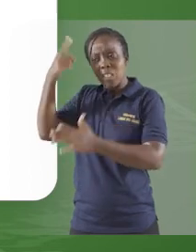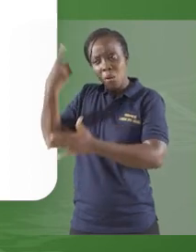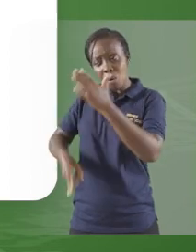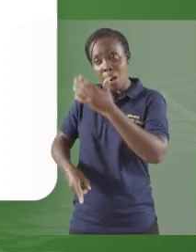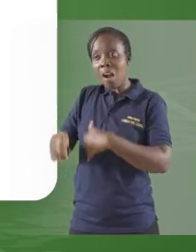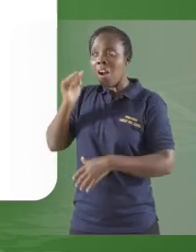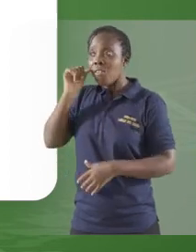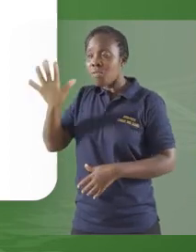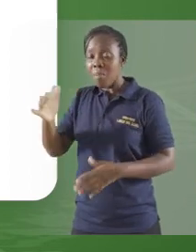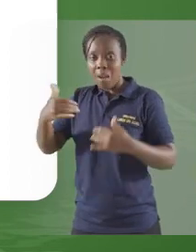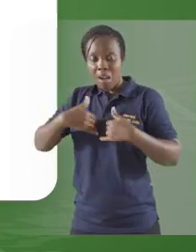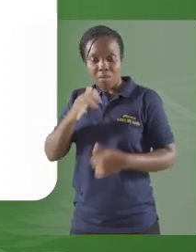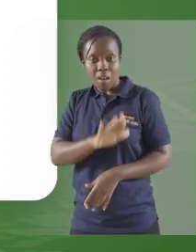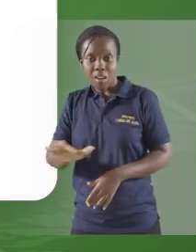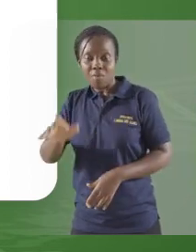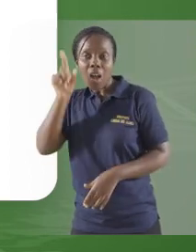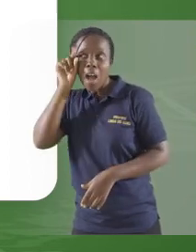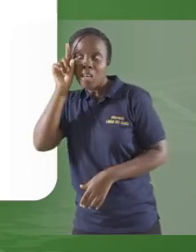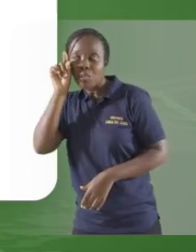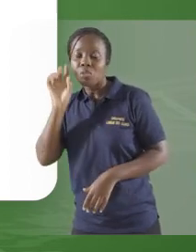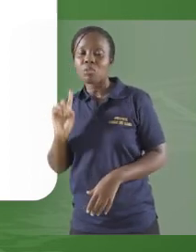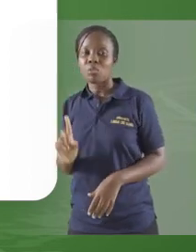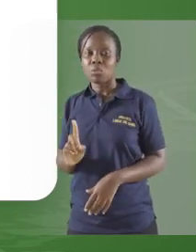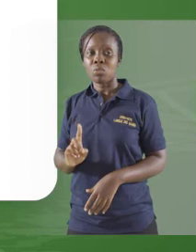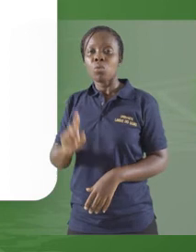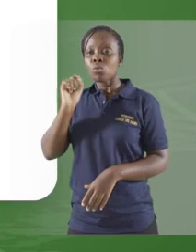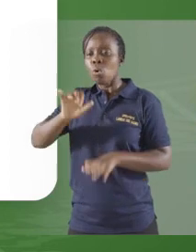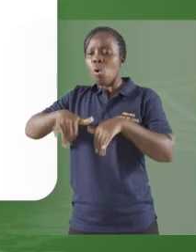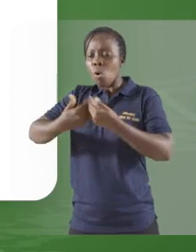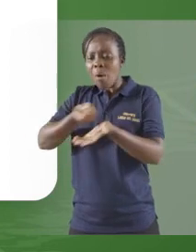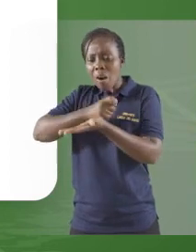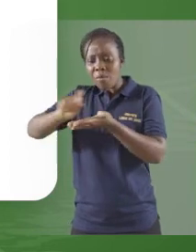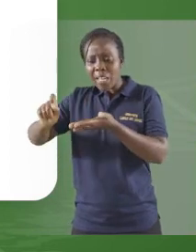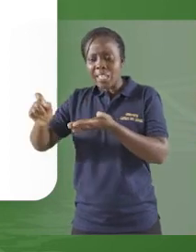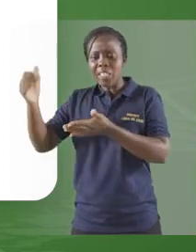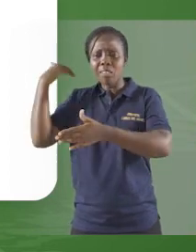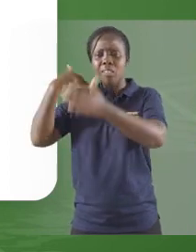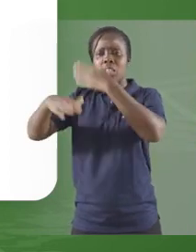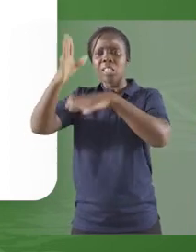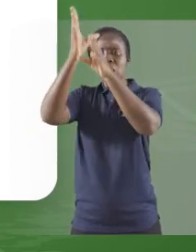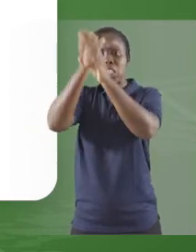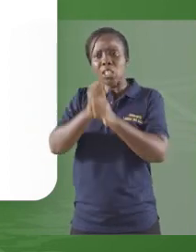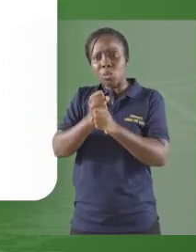enfants albinos. Par conséquent, pour écrire son génotype, il faut en tenir compte. Elle est